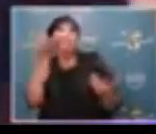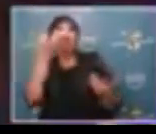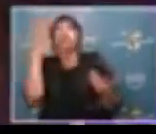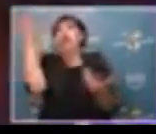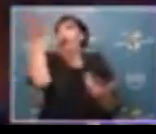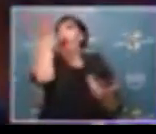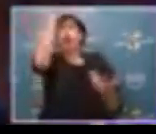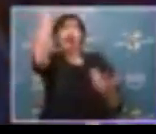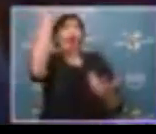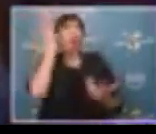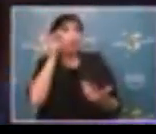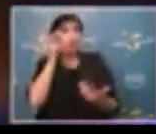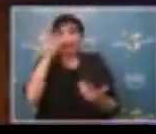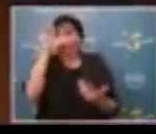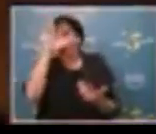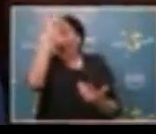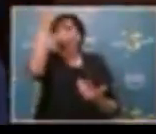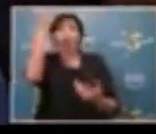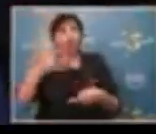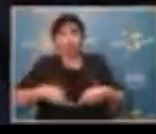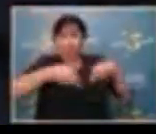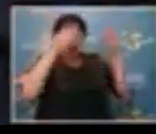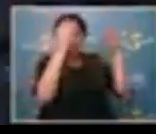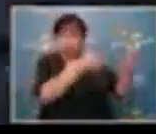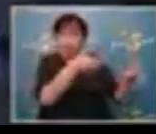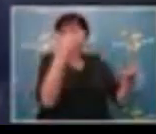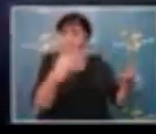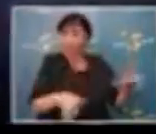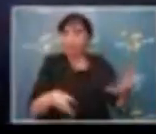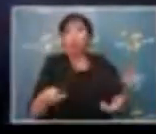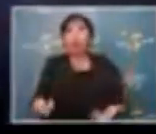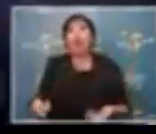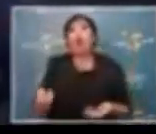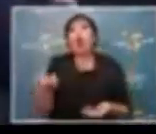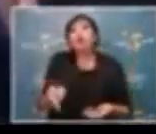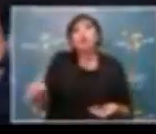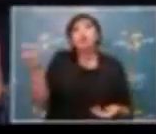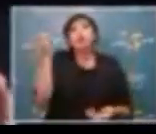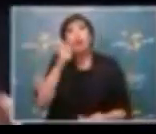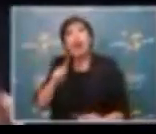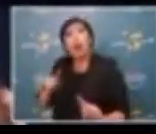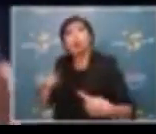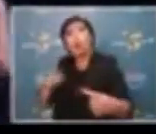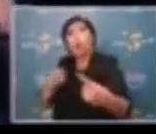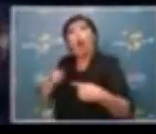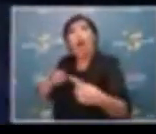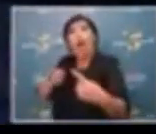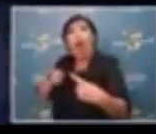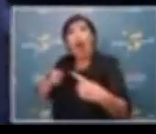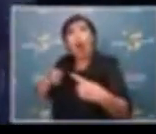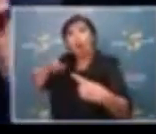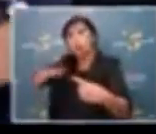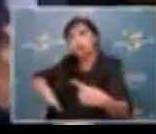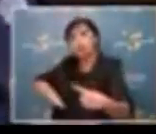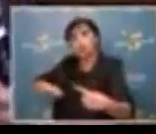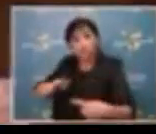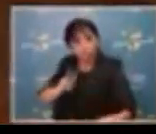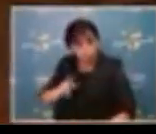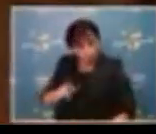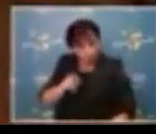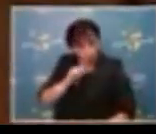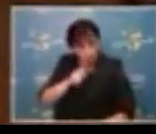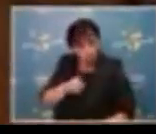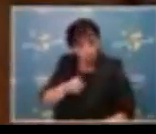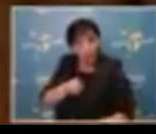all'Académie. Poi il giorno dopo ha affrontato uno in duello ed è morto in duello a 21 anni. Quando hanno preso queste